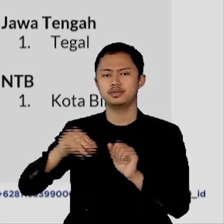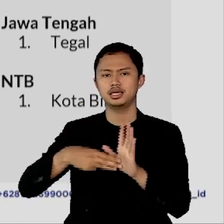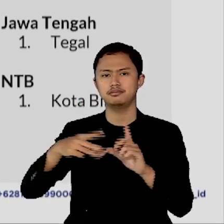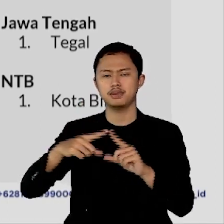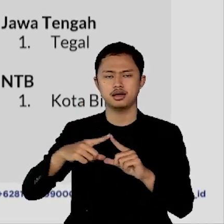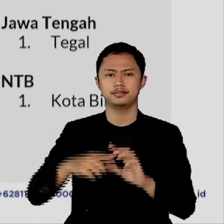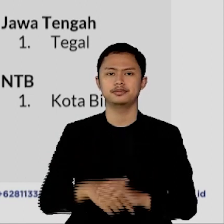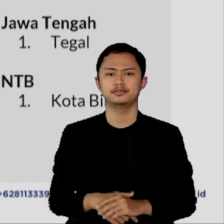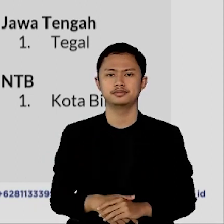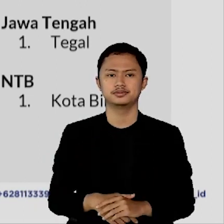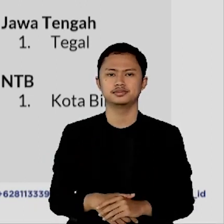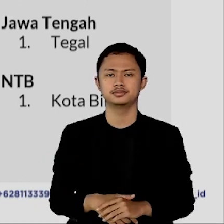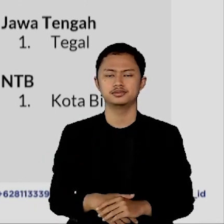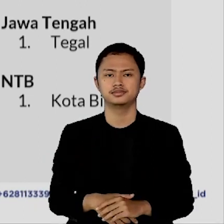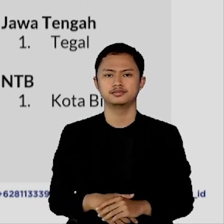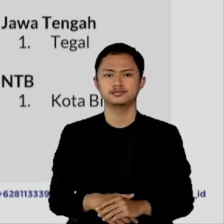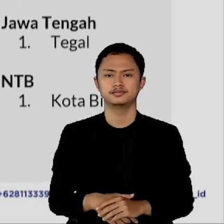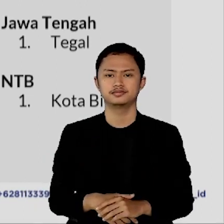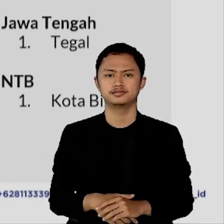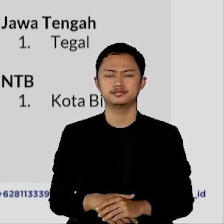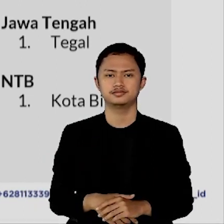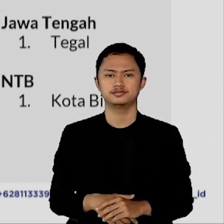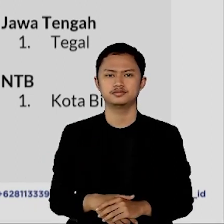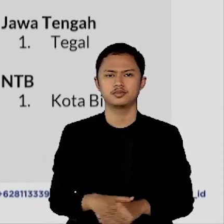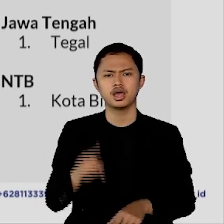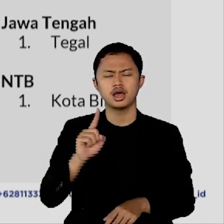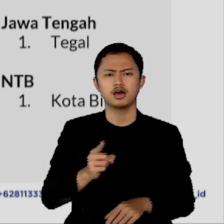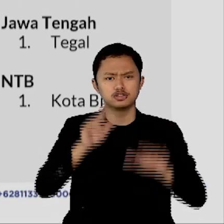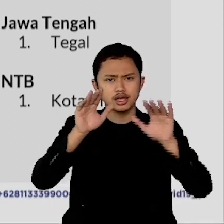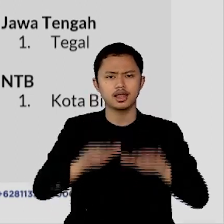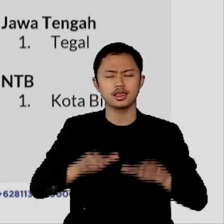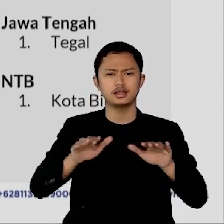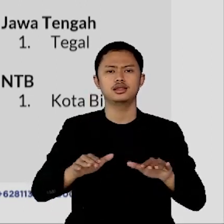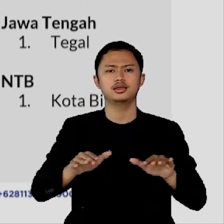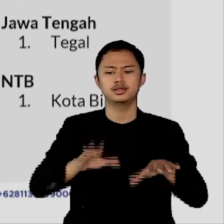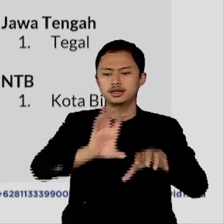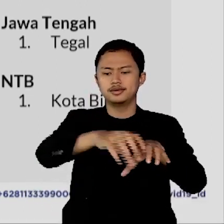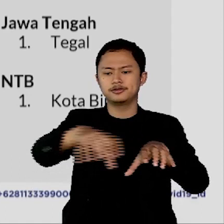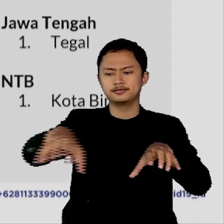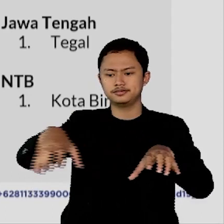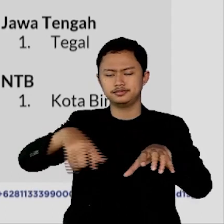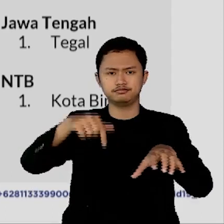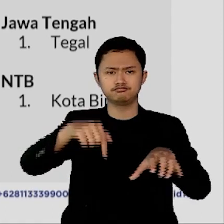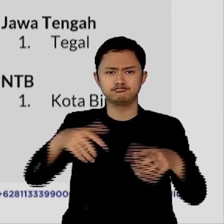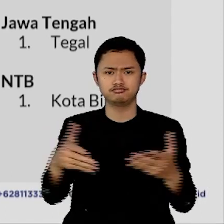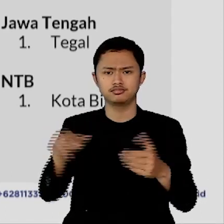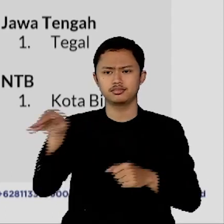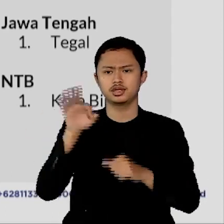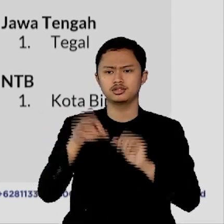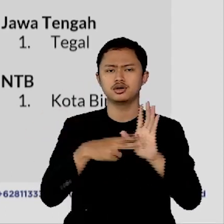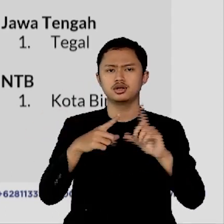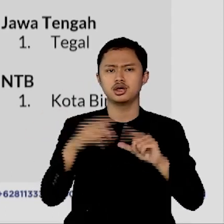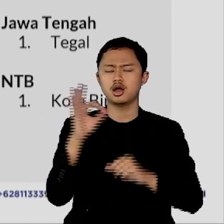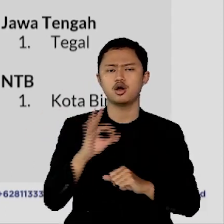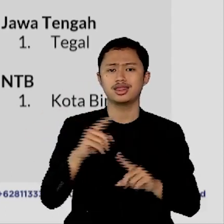di NTT Selain itu hal yang perlu diwaspadai adalah daerah-daerah yang saat ini berada di zona